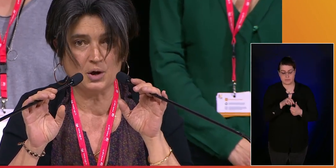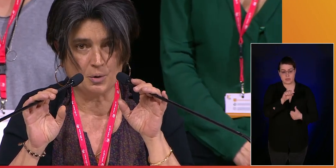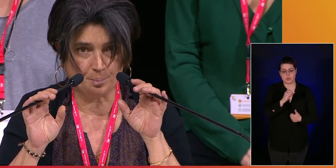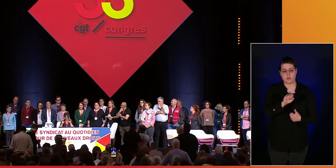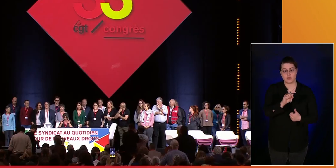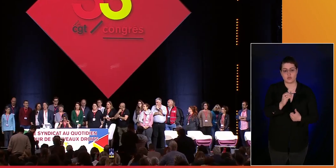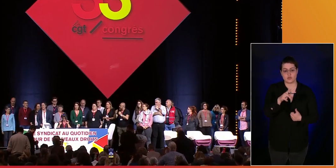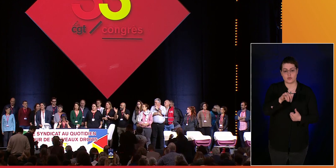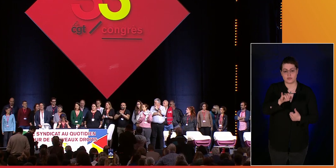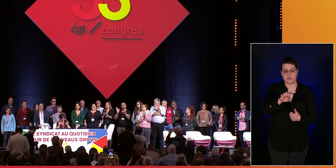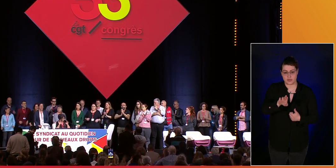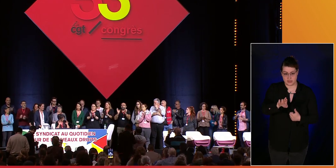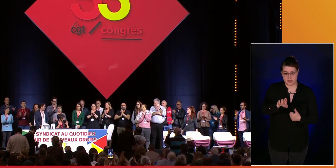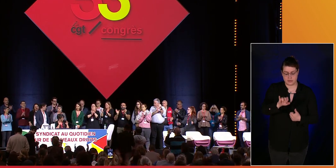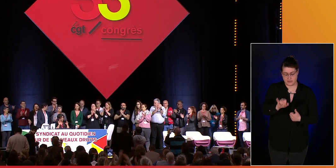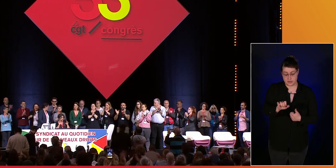Sophie Binet,